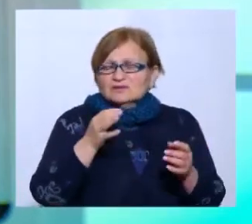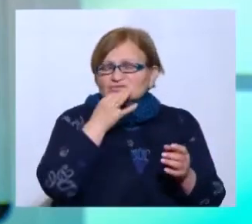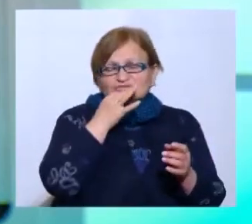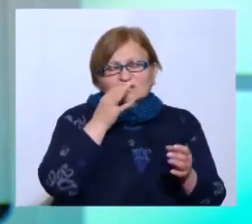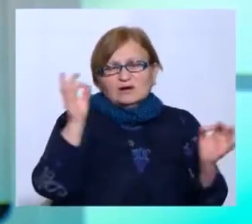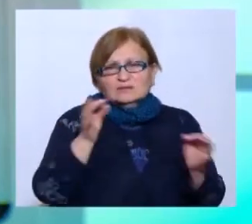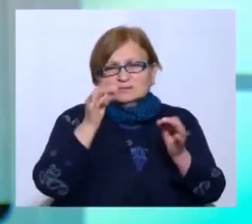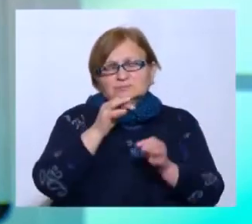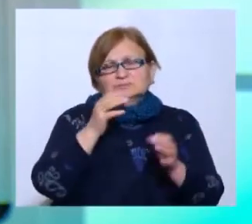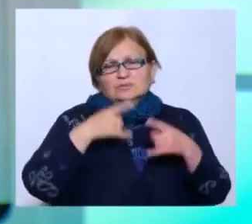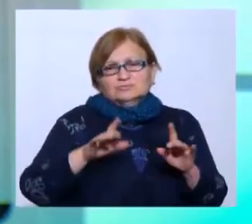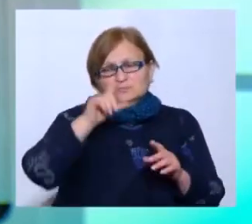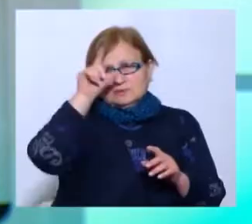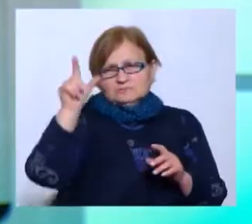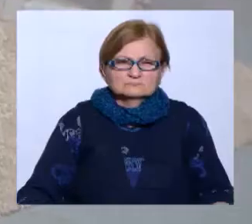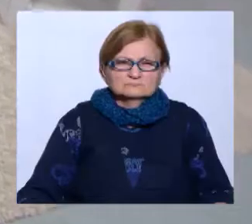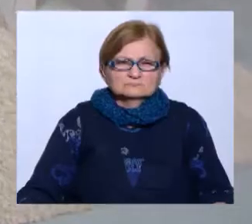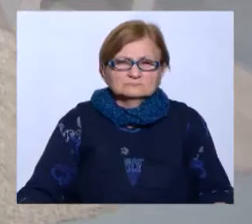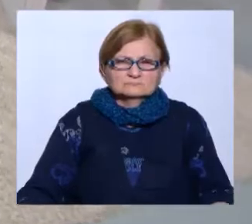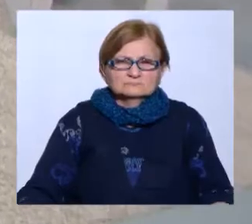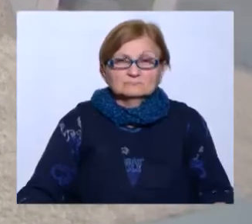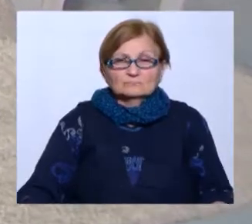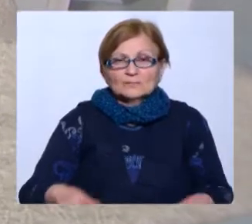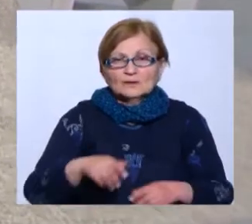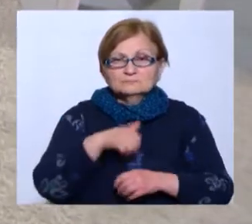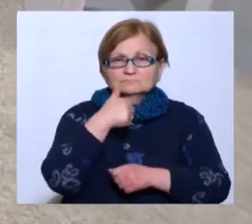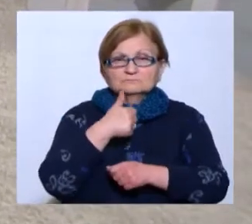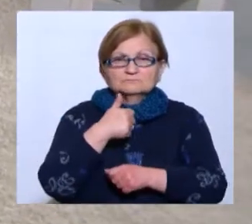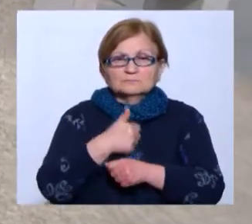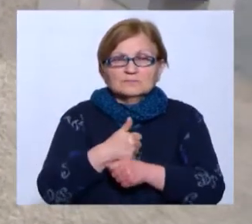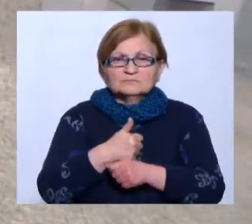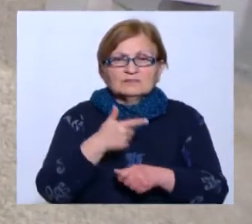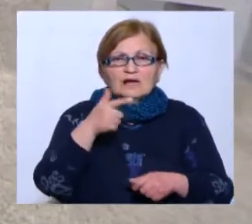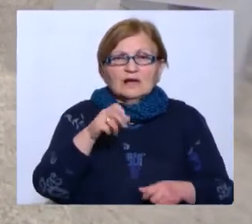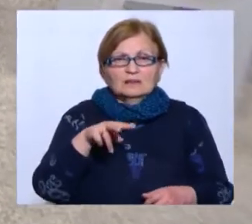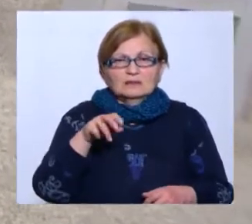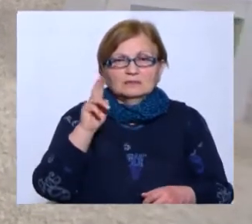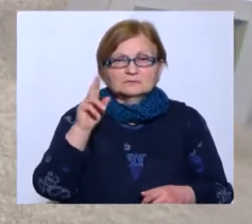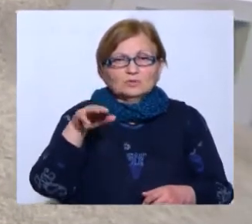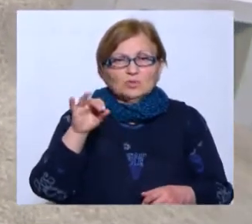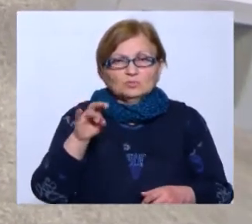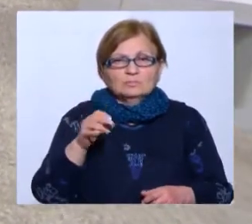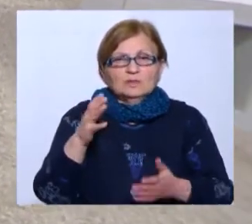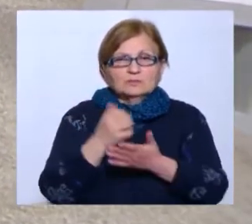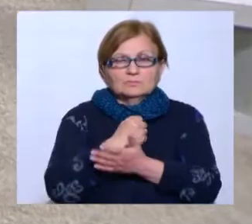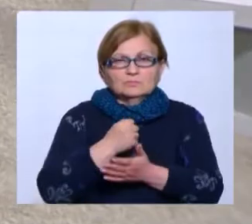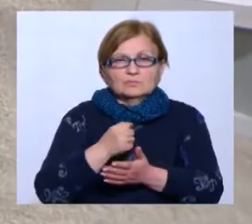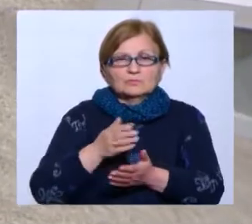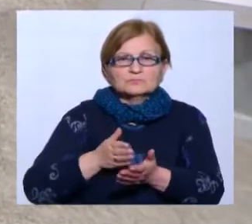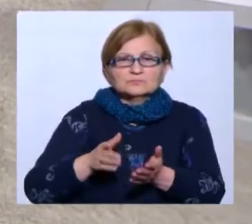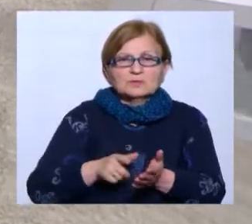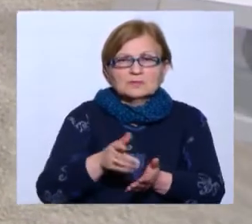შობილა მთვარე ასე წყნარი. მთავარია გალაქტიონმა იპოვოს გზა თუ როგორ თქვას ის